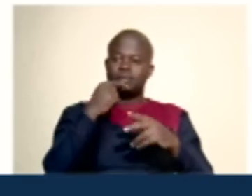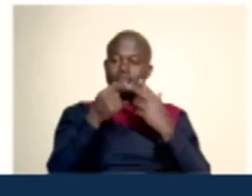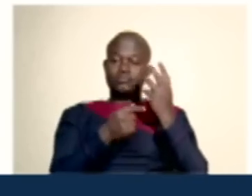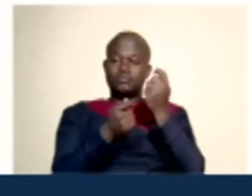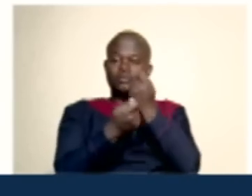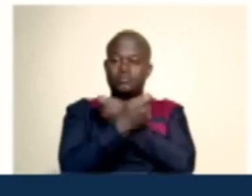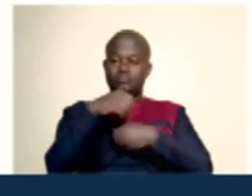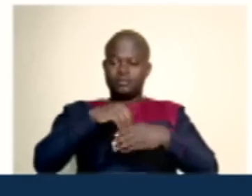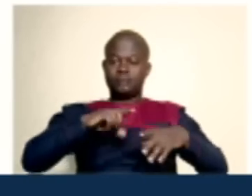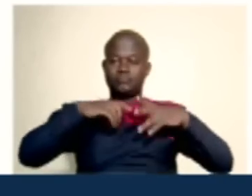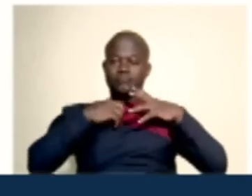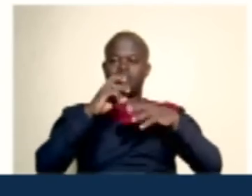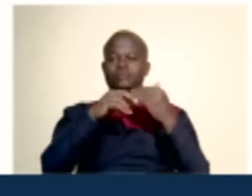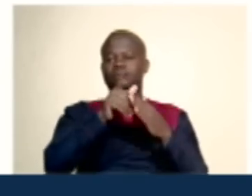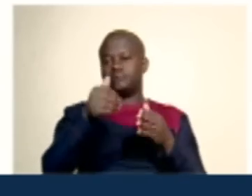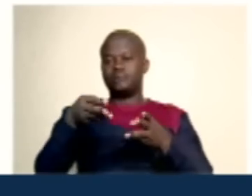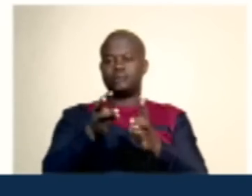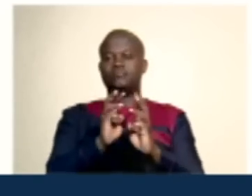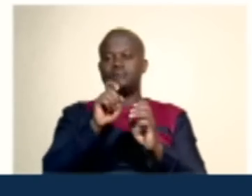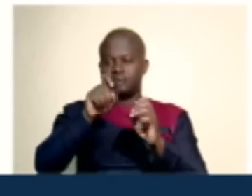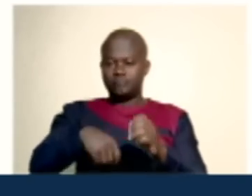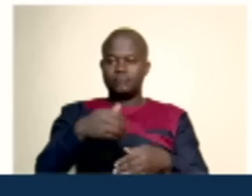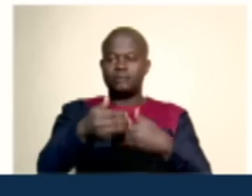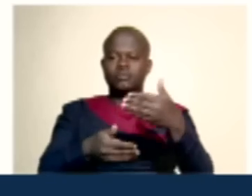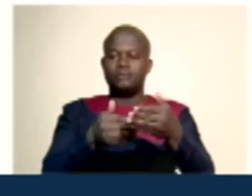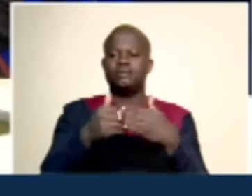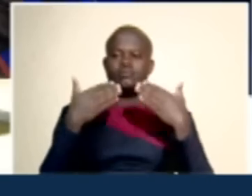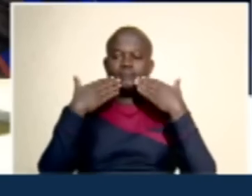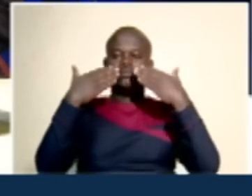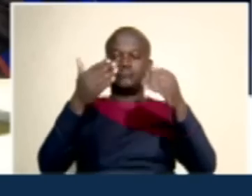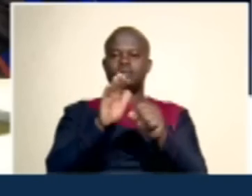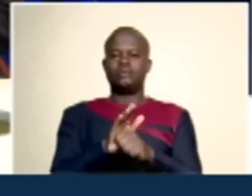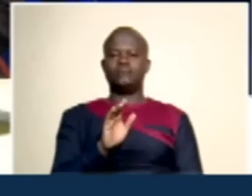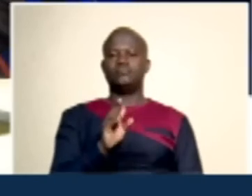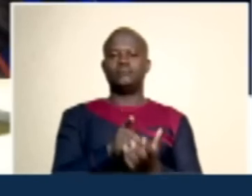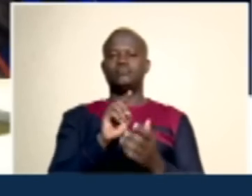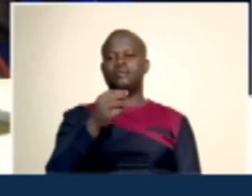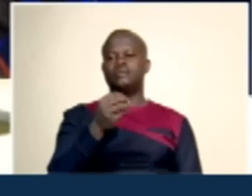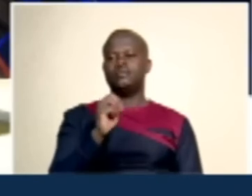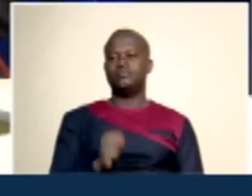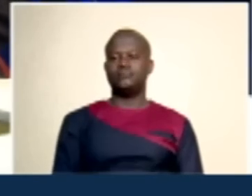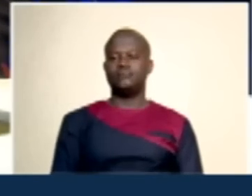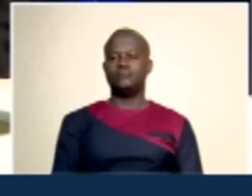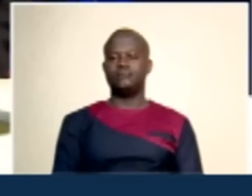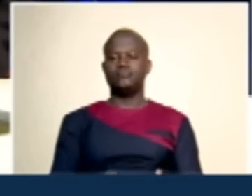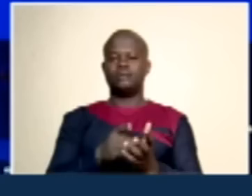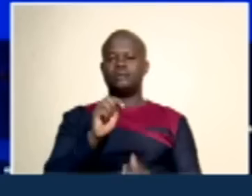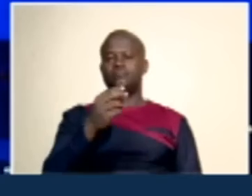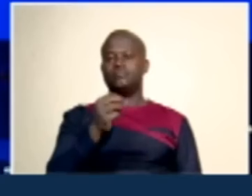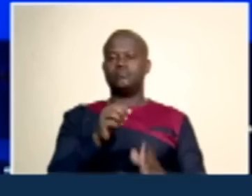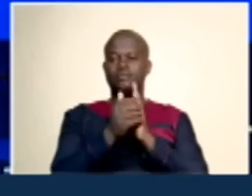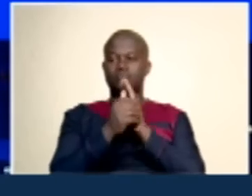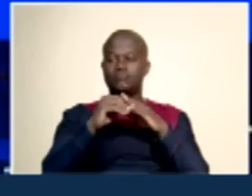igihindutse mbereho cyangwa hari ubundi buryo bashaka kugenda urakoze cyane Dr. Tom Murisa urakoze cyane ni Dr. Tom Murisa